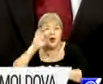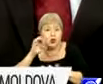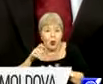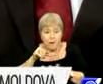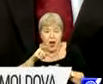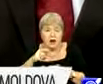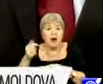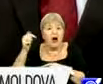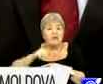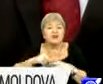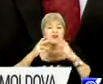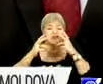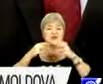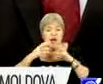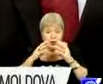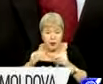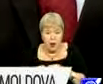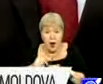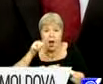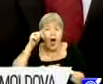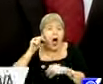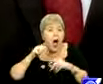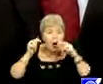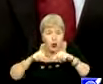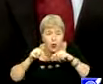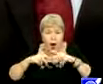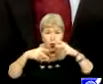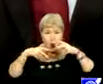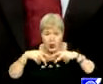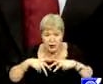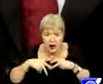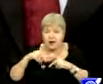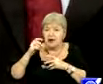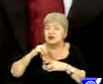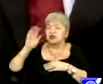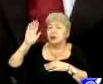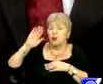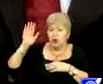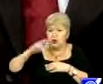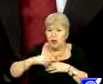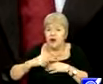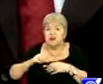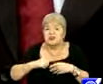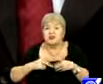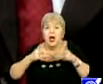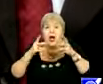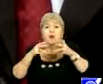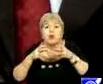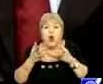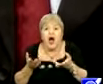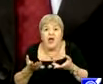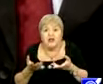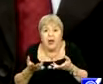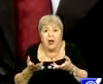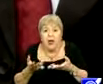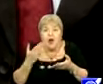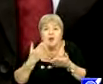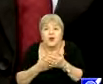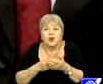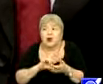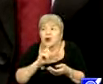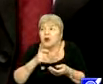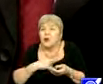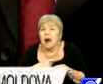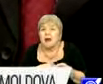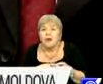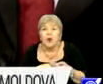acum Ucraina și Moldova sunt cel blocată pe seară strung pentru că nu mai pot să